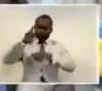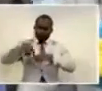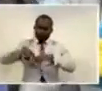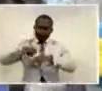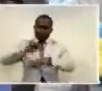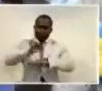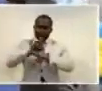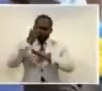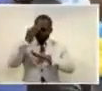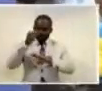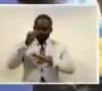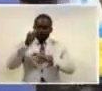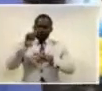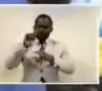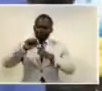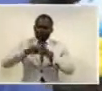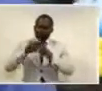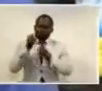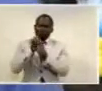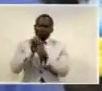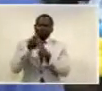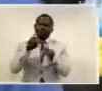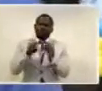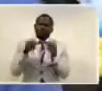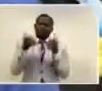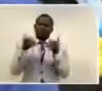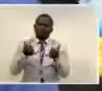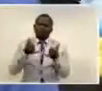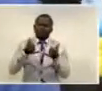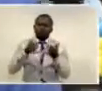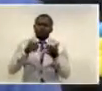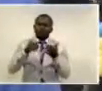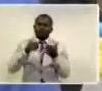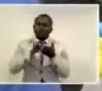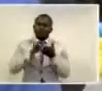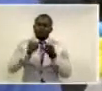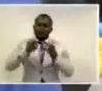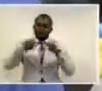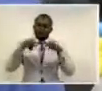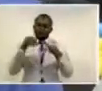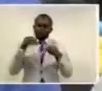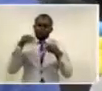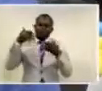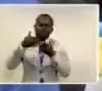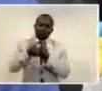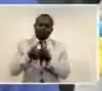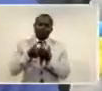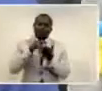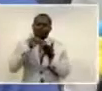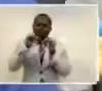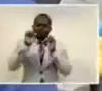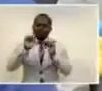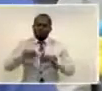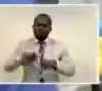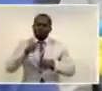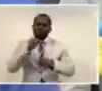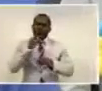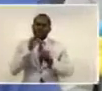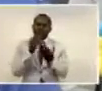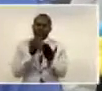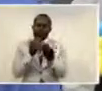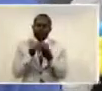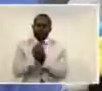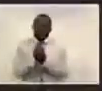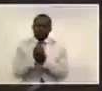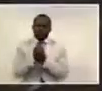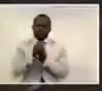ngo rutangira gukora nyakubahwa perezida wa repubulika ariko ubu ngubu twasinye mu kwezi kugeza ubu ngubu ntabwo byari byaca mu ngo ariko turi guteganya yuko